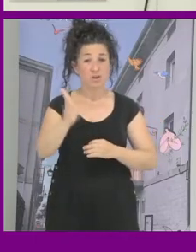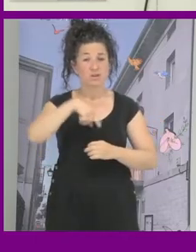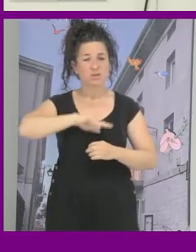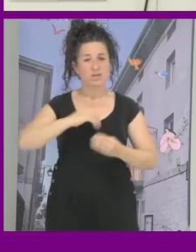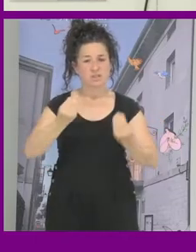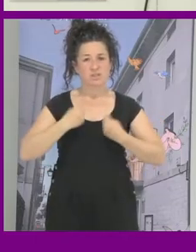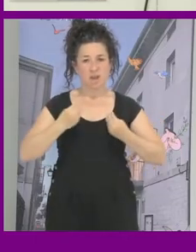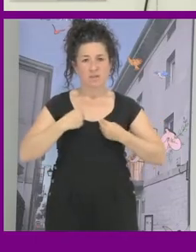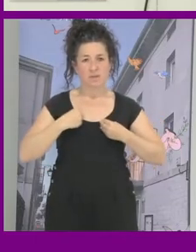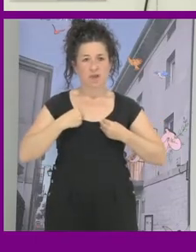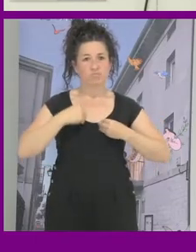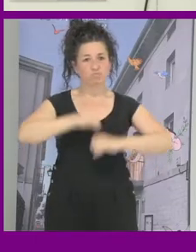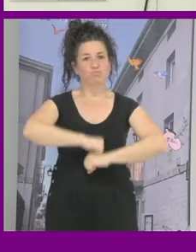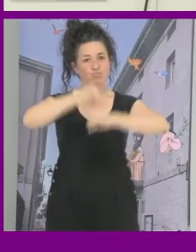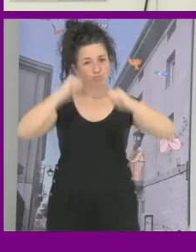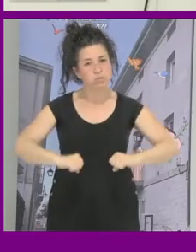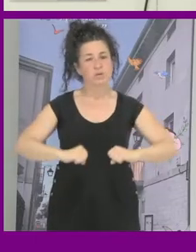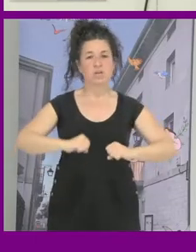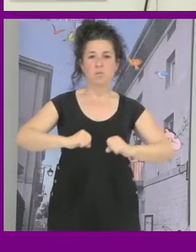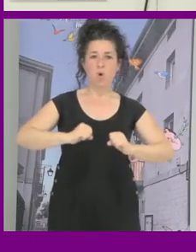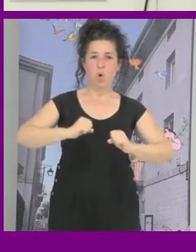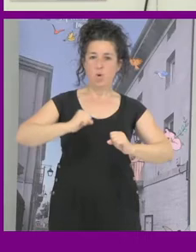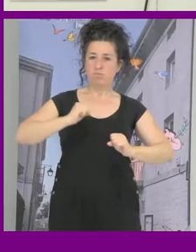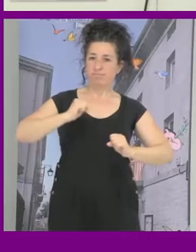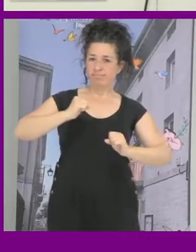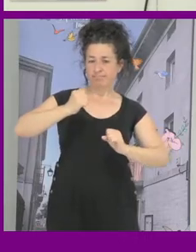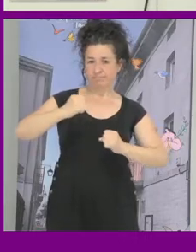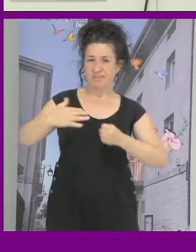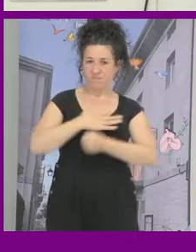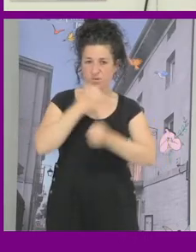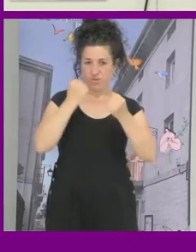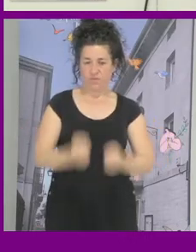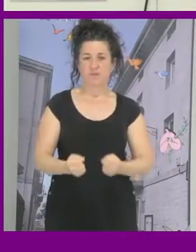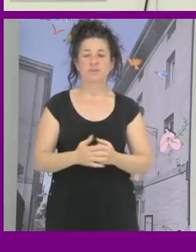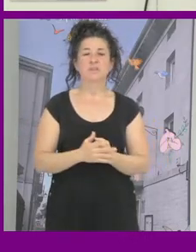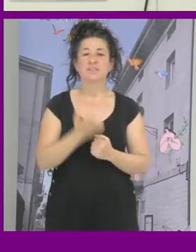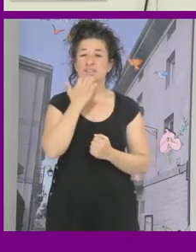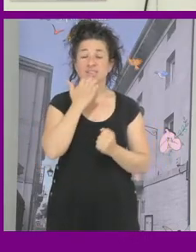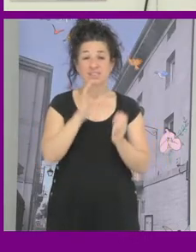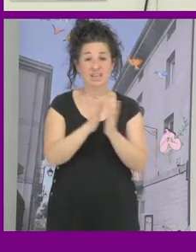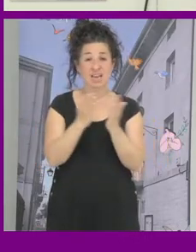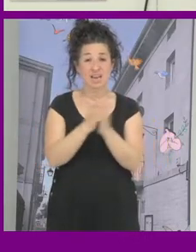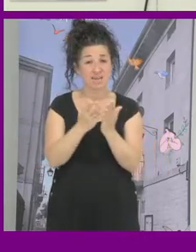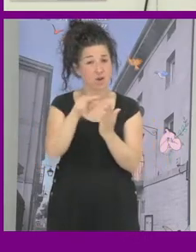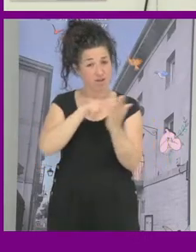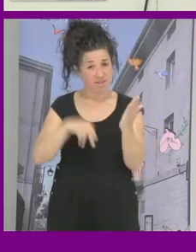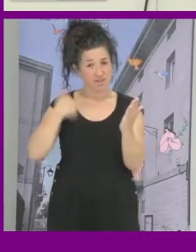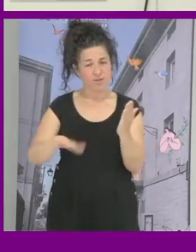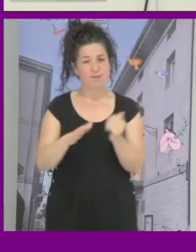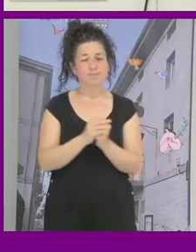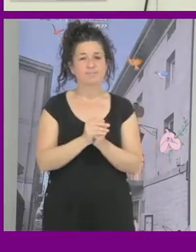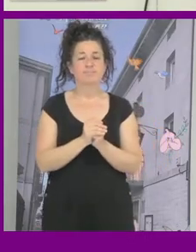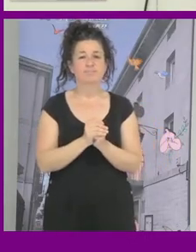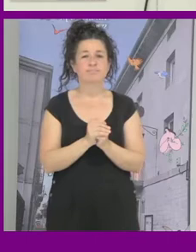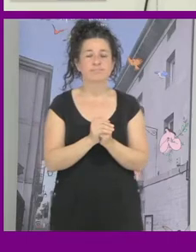ba, zedarritu egiten dute, ezta? Eta orduan, bueno, ba, irakurri baduzu emakumeagandik jaioak,